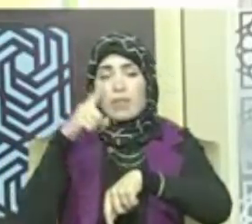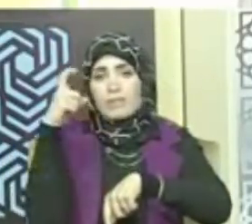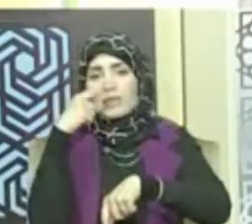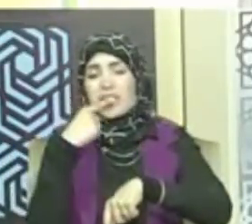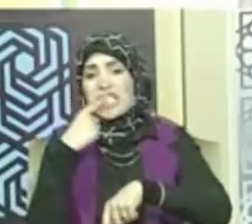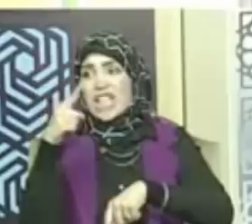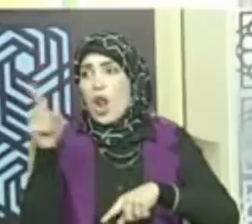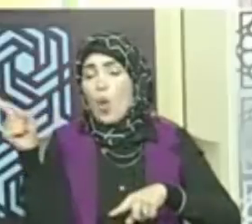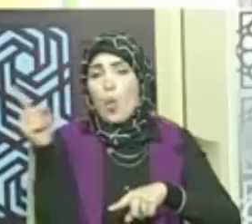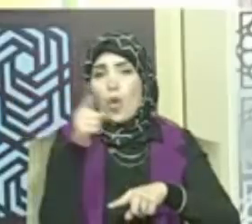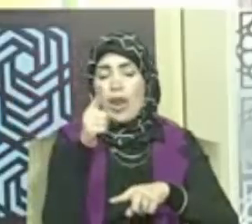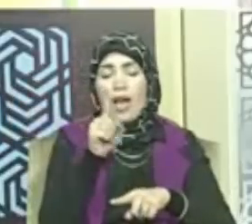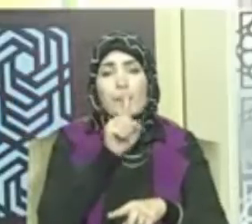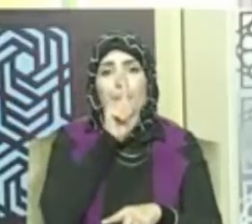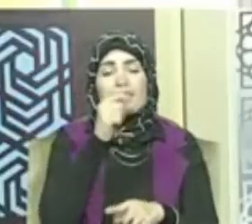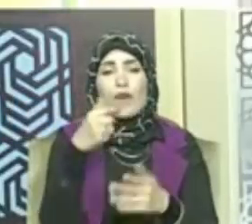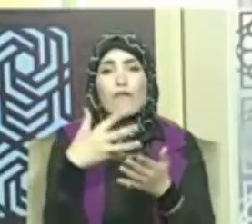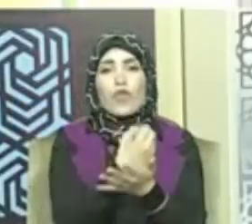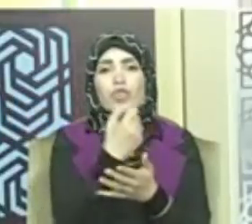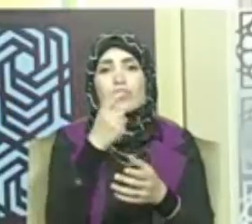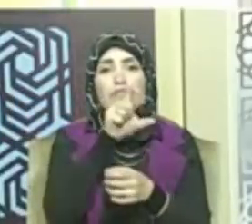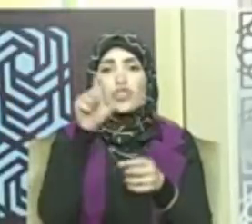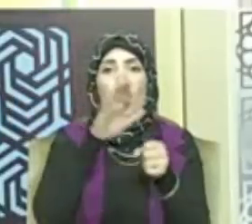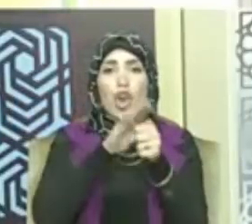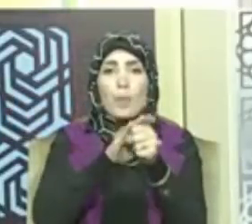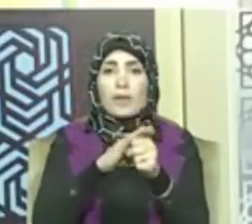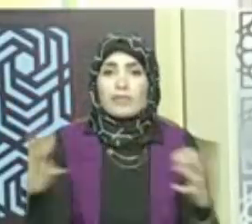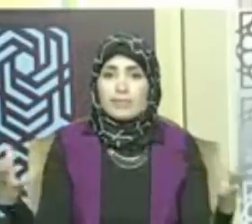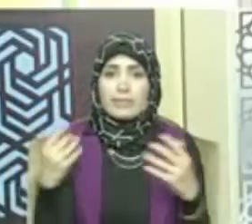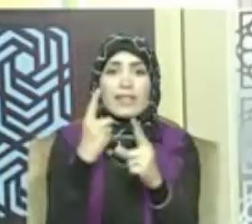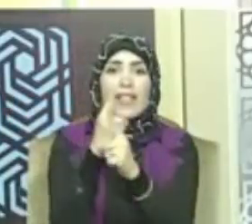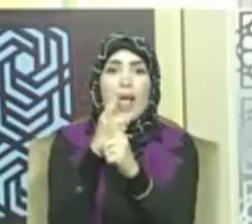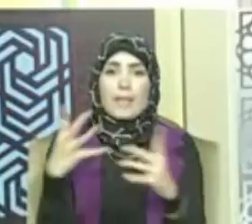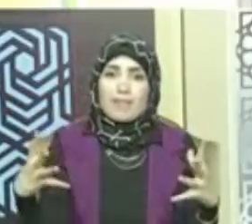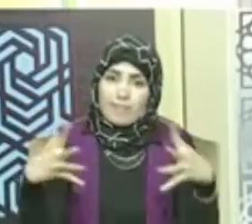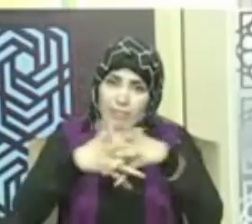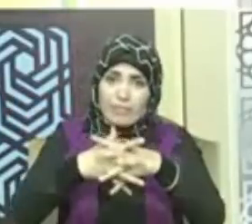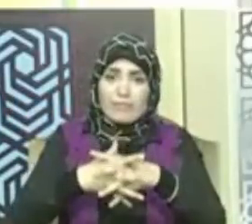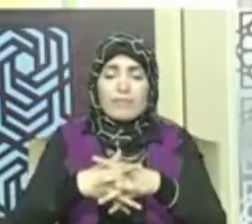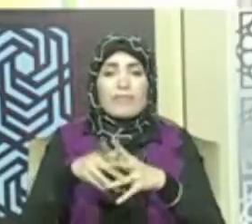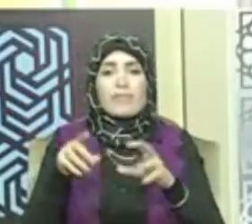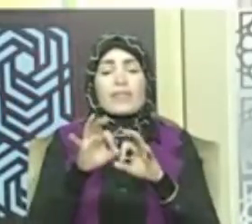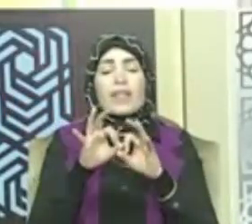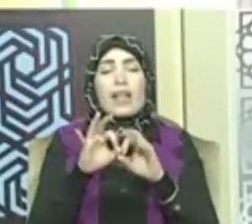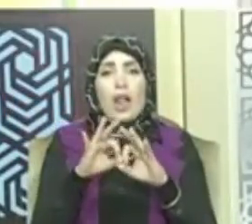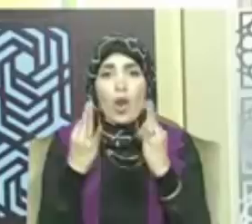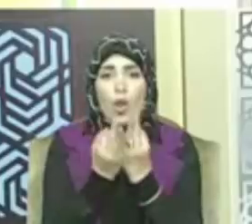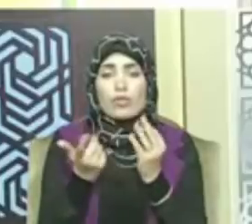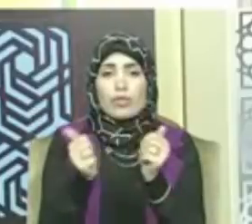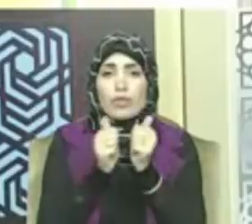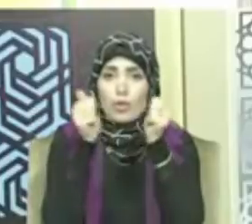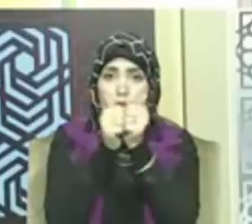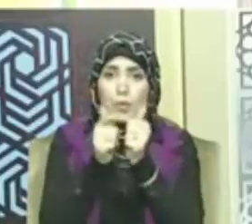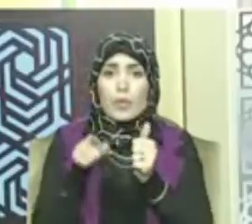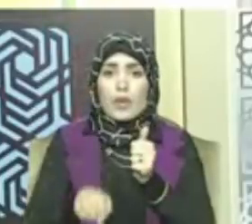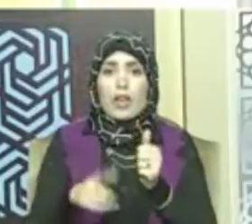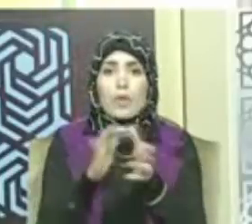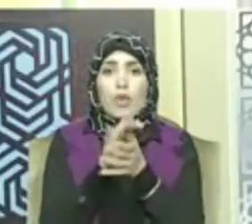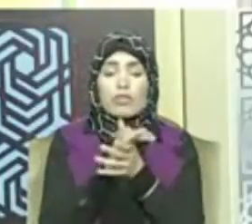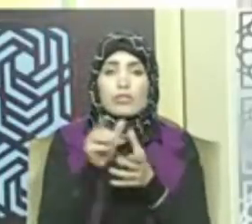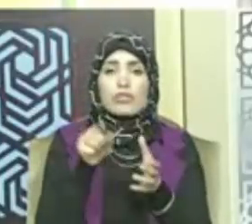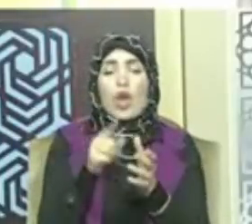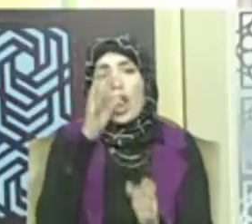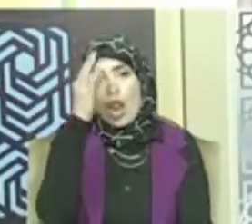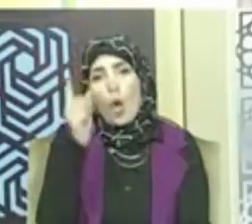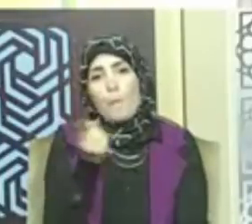العام فلا أقل من أن يلتقي أهل العائلة الواحدة والزملاء والأصدقاء ولو